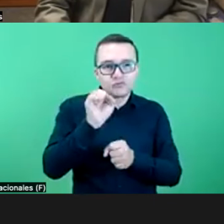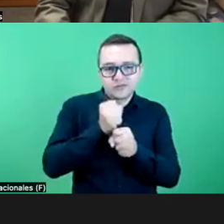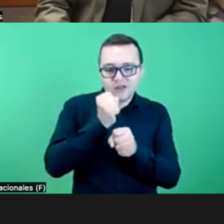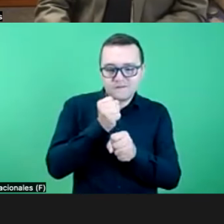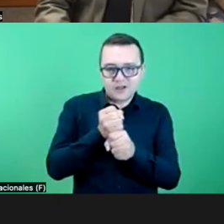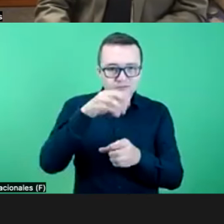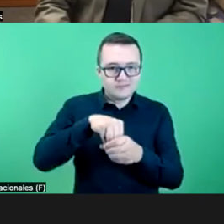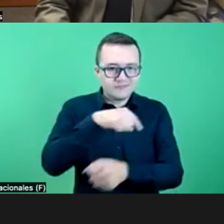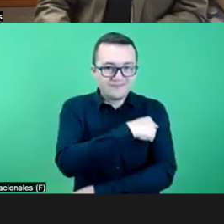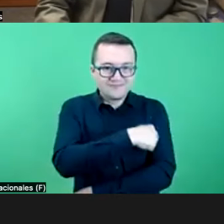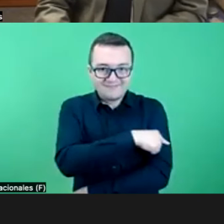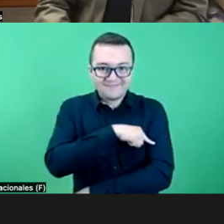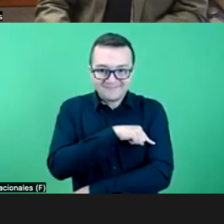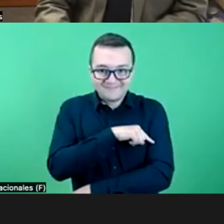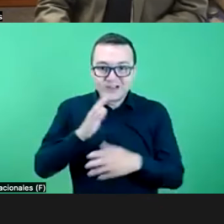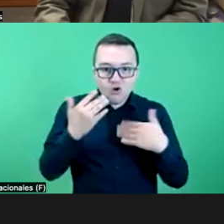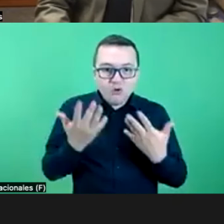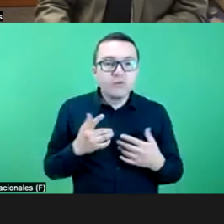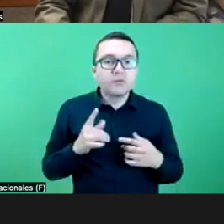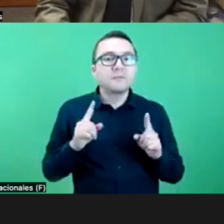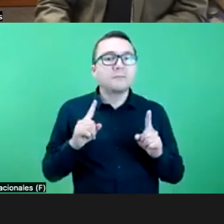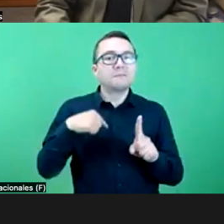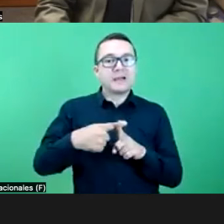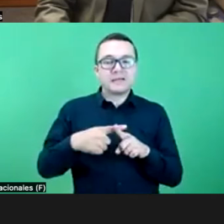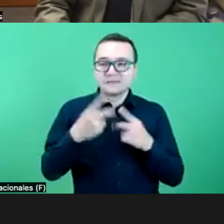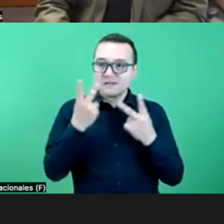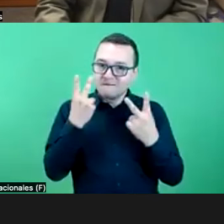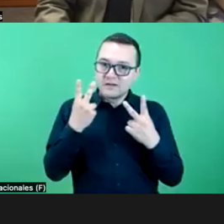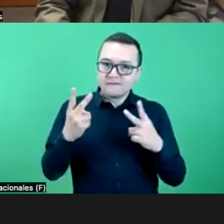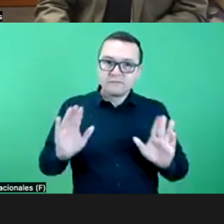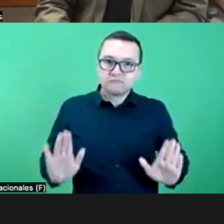clinique, comment on peut surmonter ce défi?